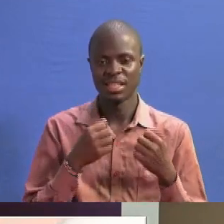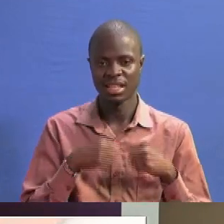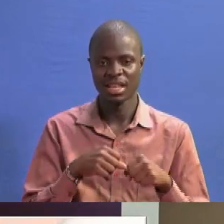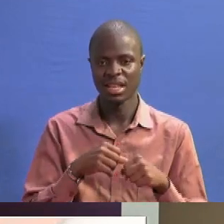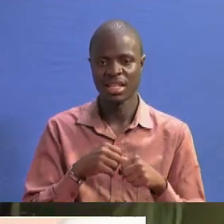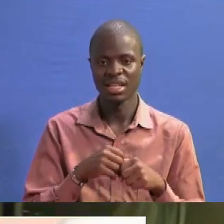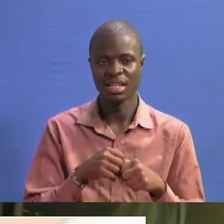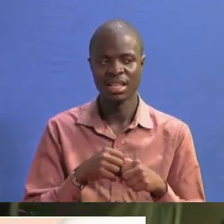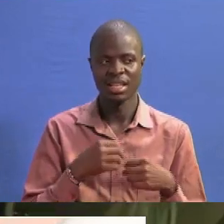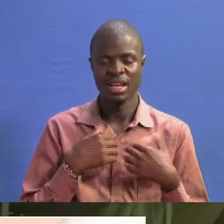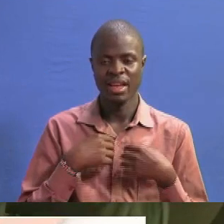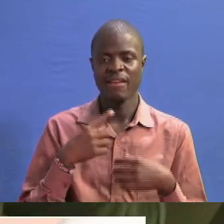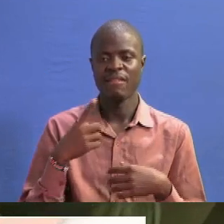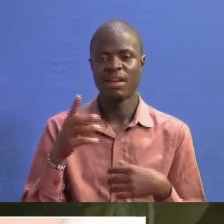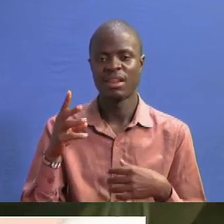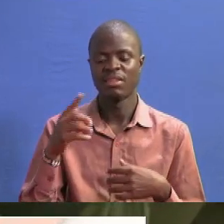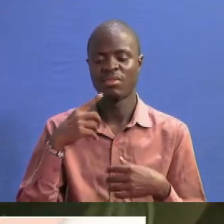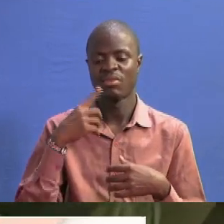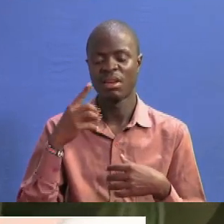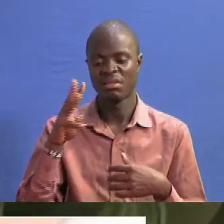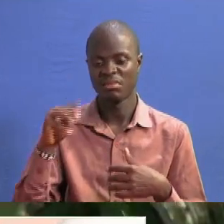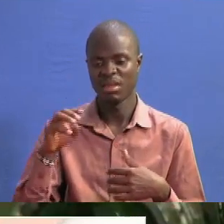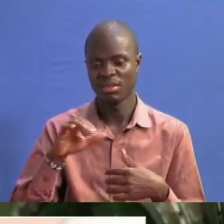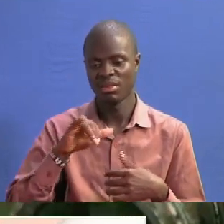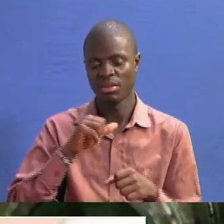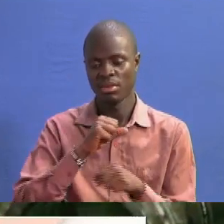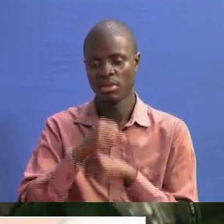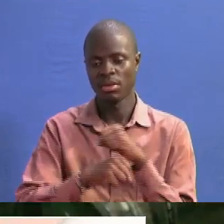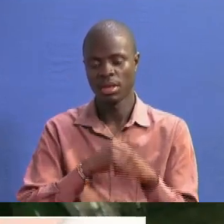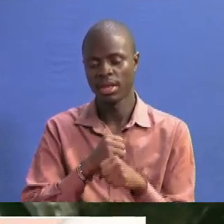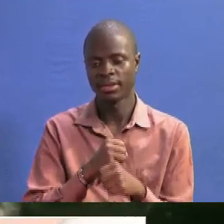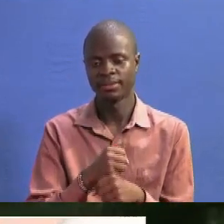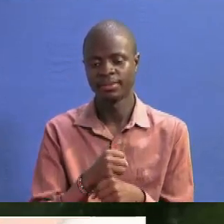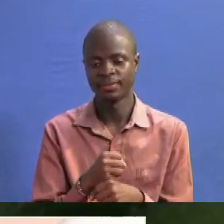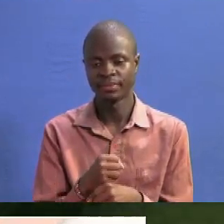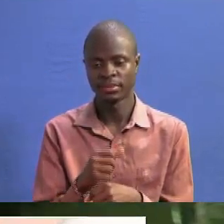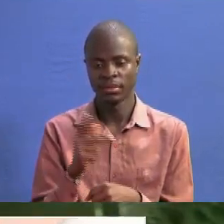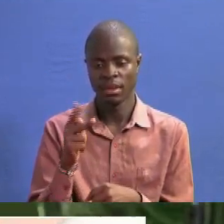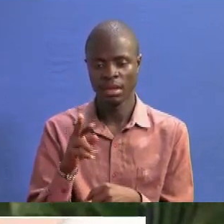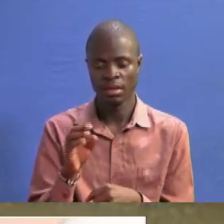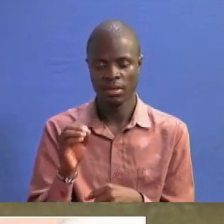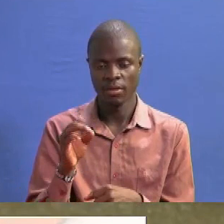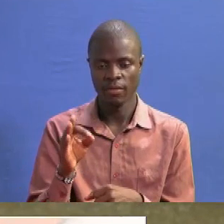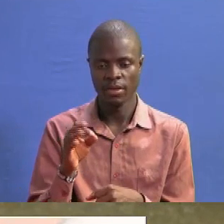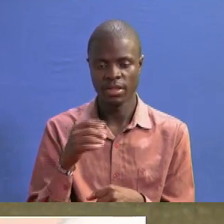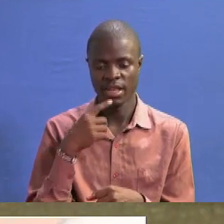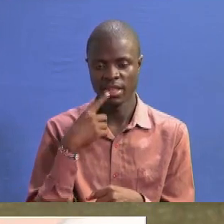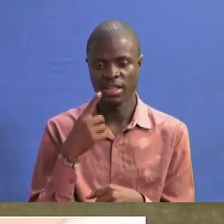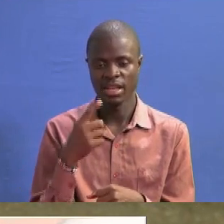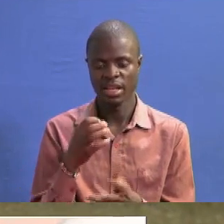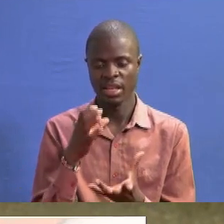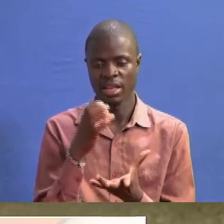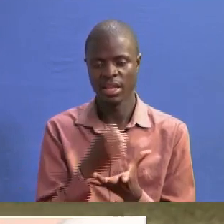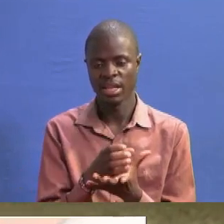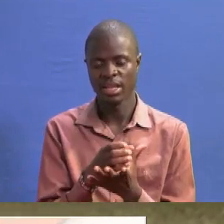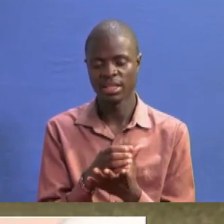to degrade. Mbali na kuongeza thamani ya kile kinachoweza kuonekana kama takataka, Profesa Wangai anaeleza kuwa kutumia taka za glesi